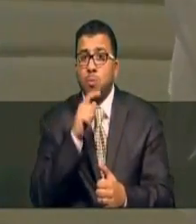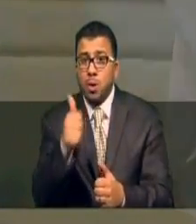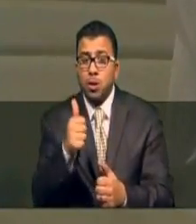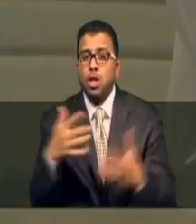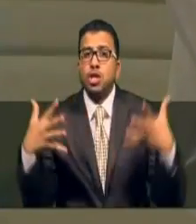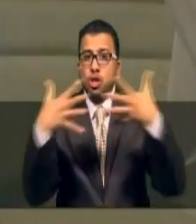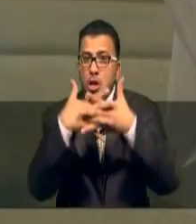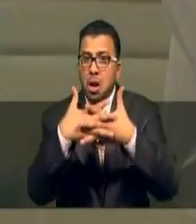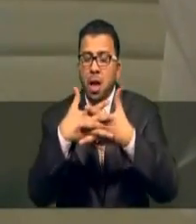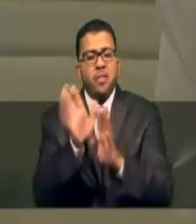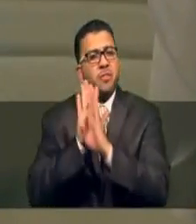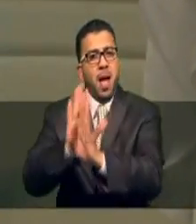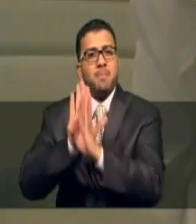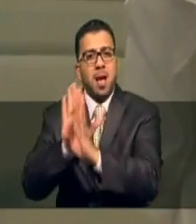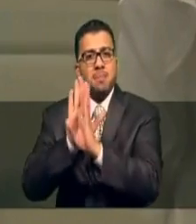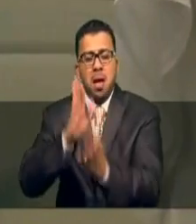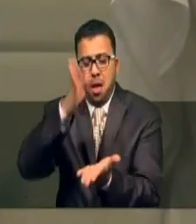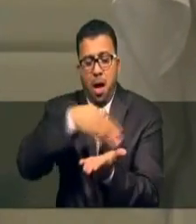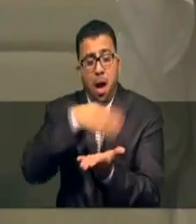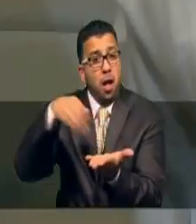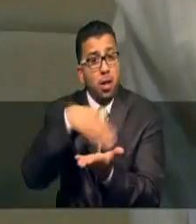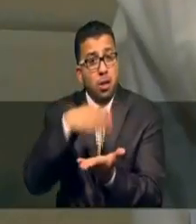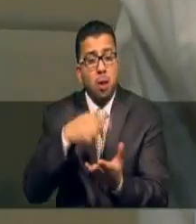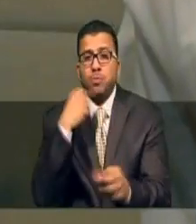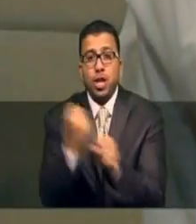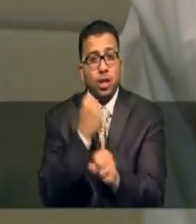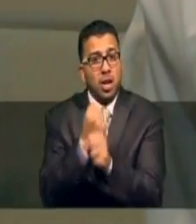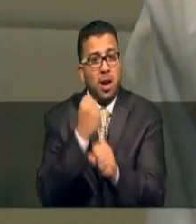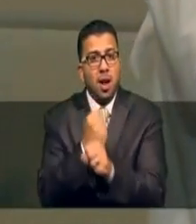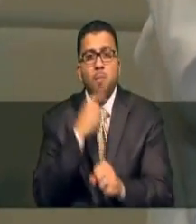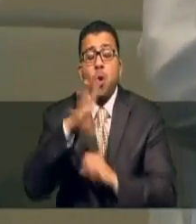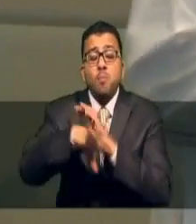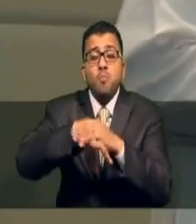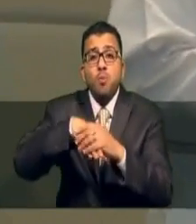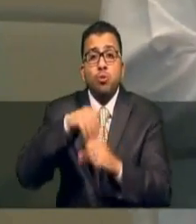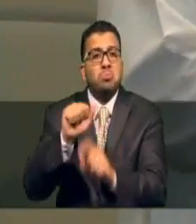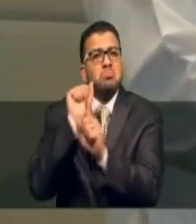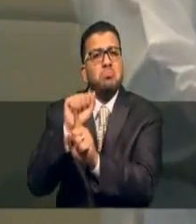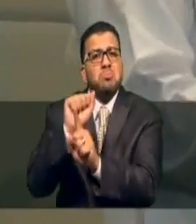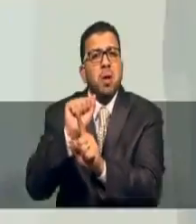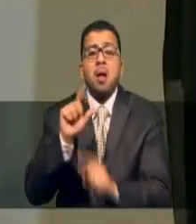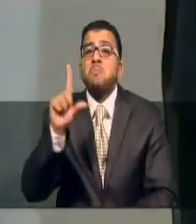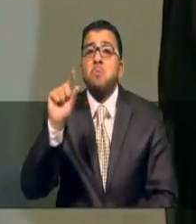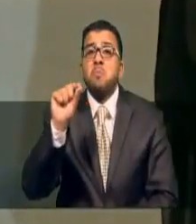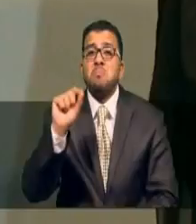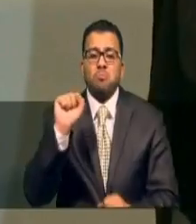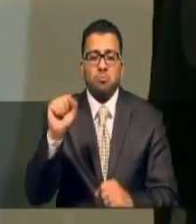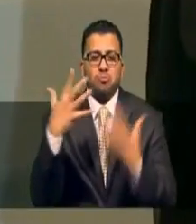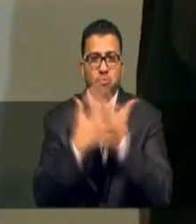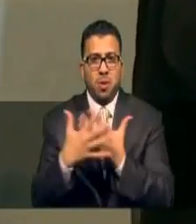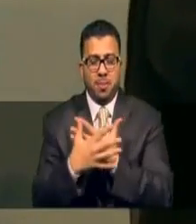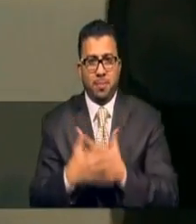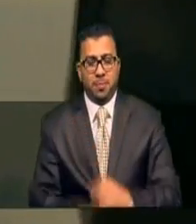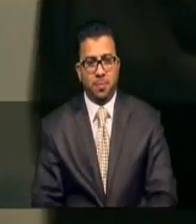تعتبر الشركاء الداعمين لأهدافها وخططها الاستراتيجية والتشغيلية والمشاريع المتعلقة بالتمييز المؤسسي.